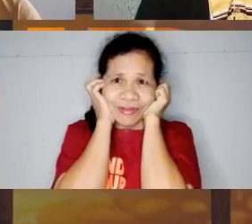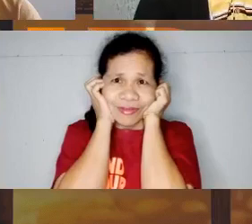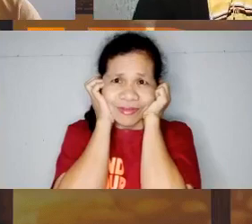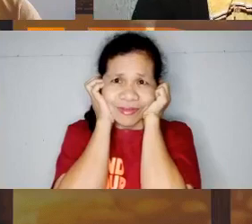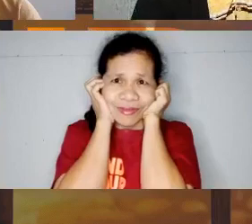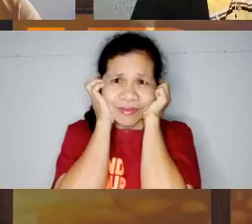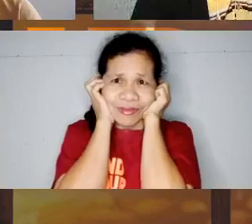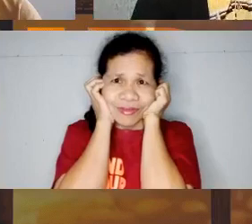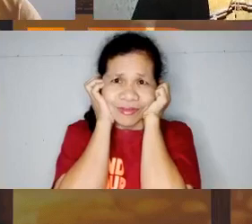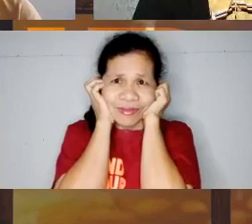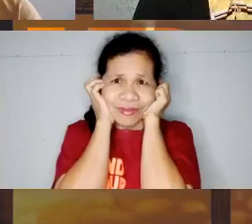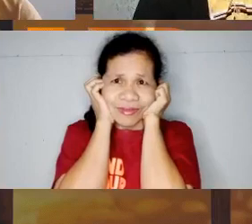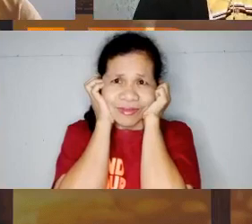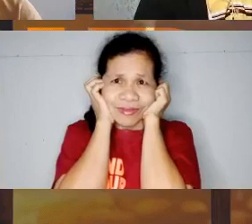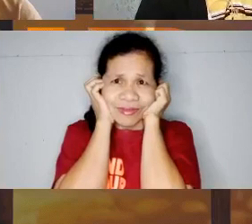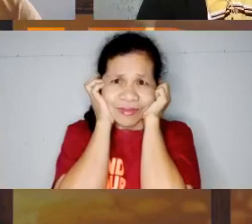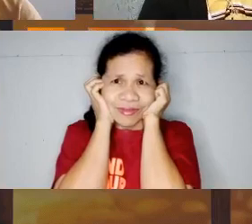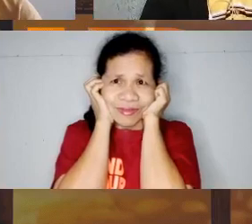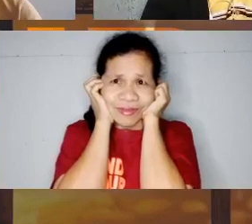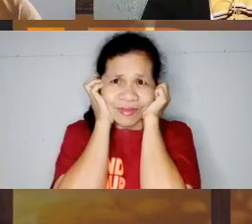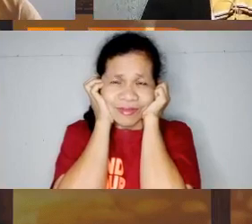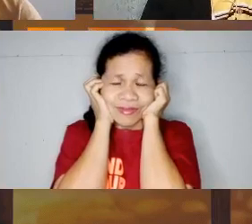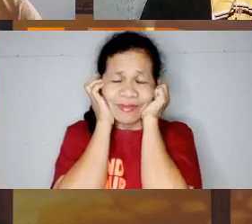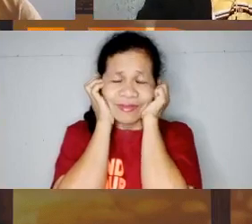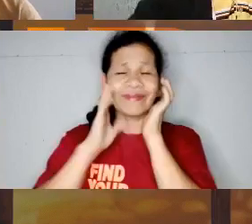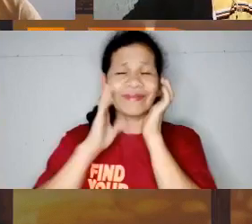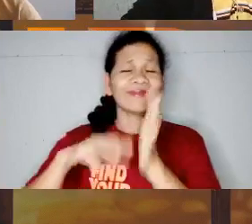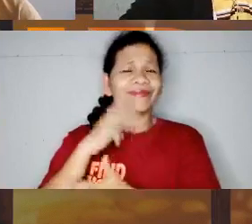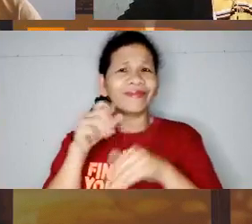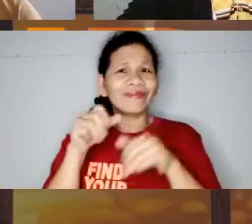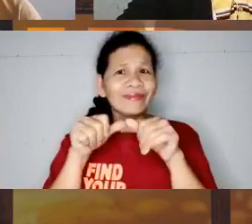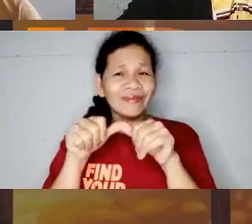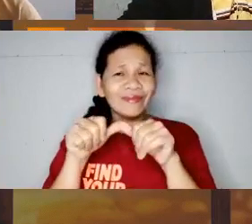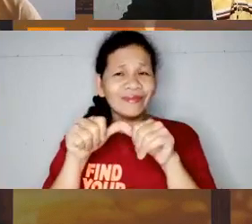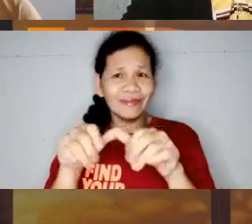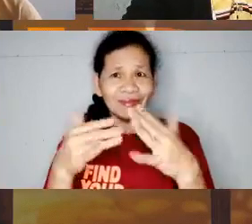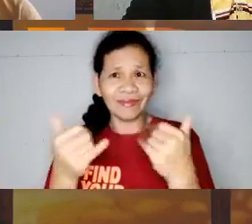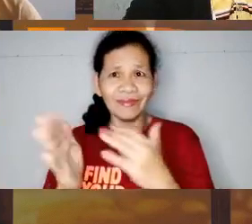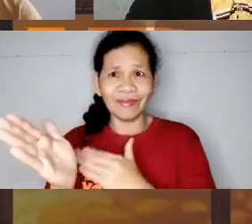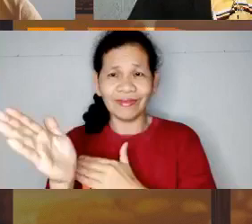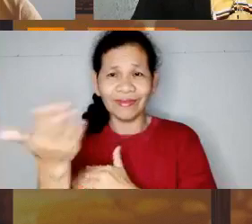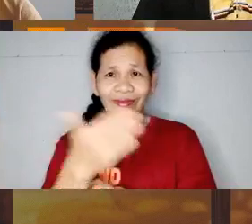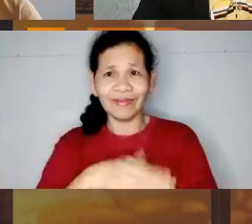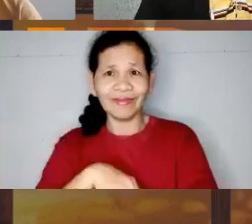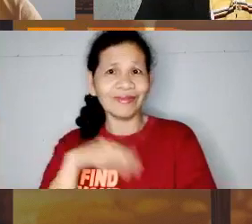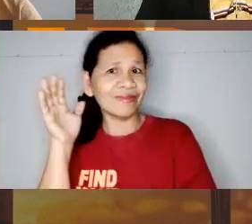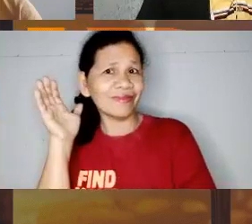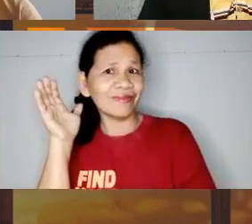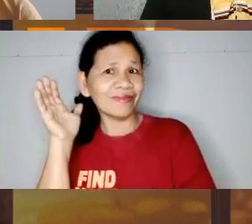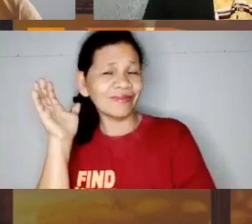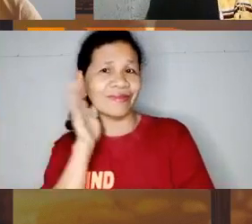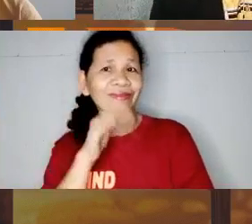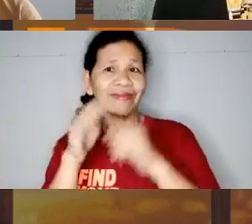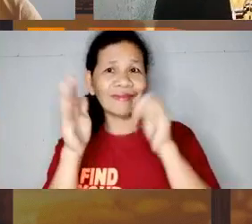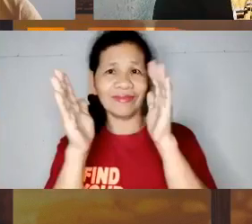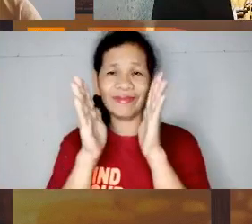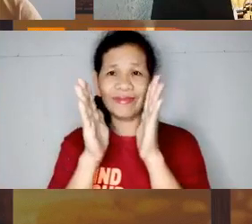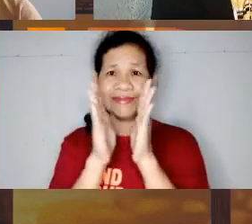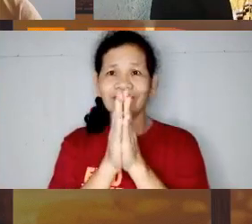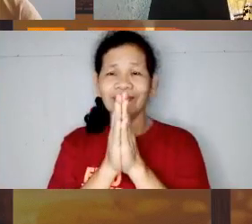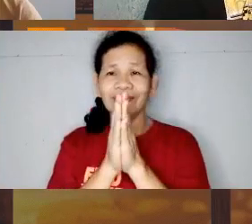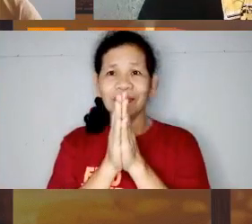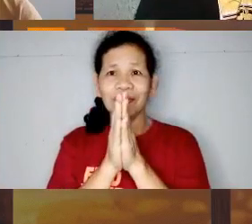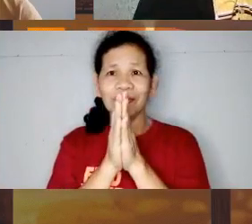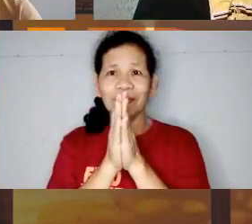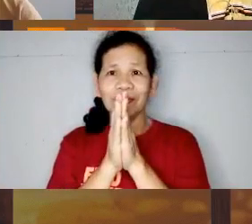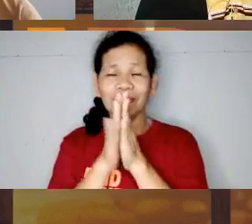magpapatuloy sa umaga ito at ating pakikinggan po ang panalangin na ipagkakaloob po